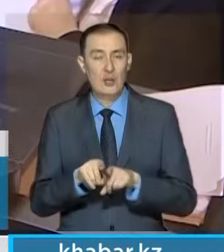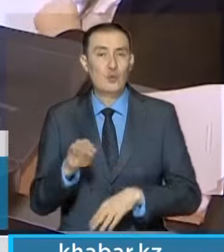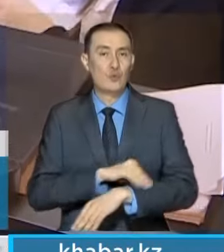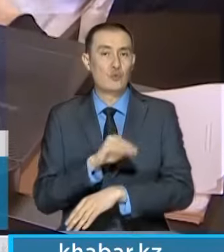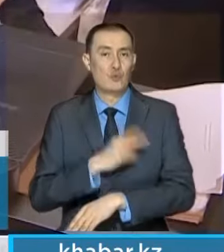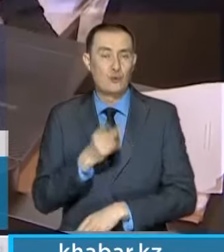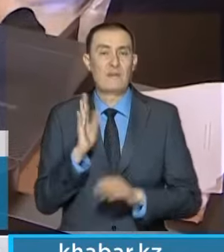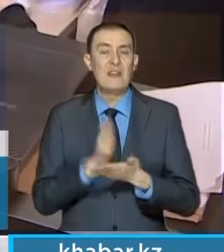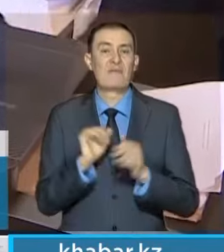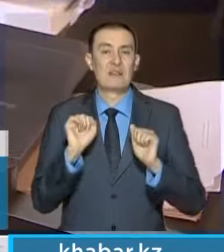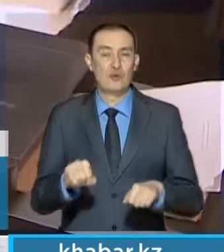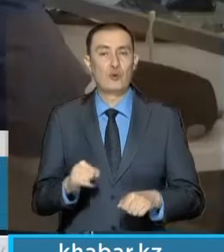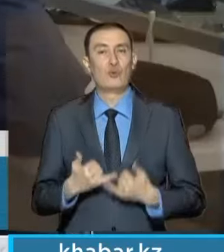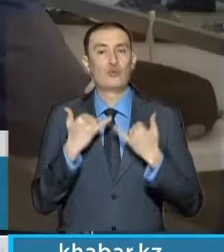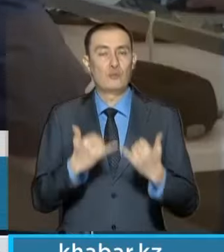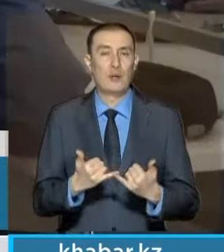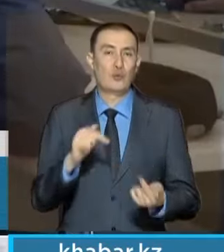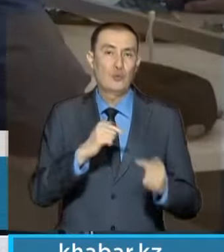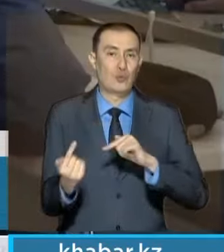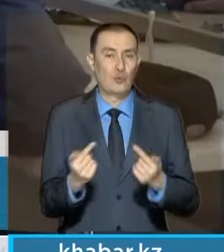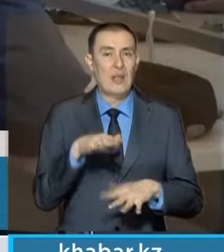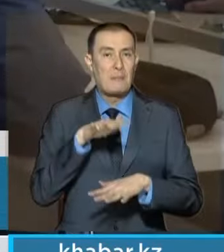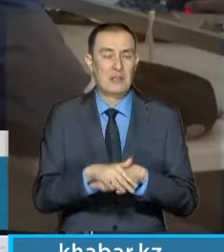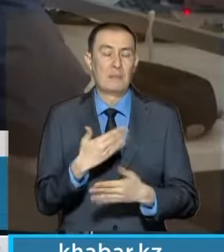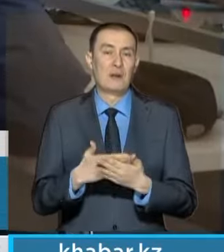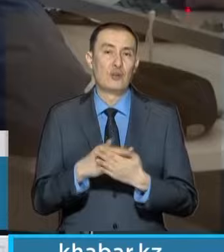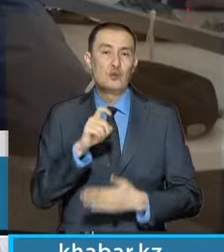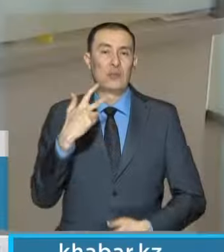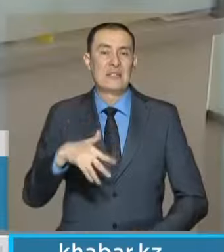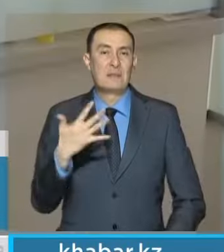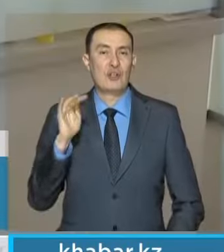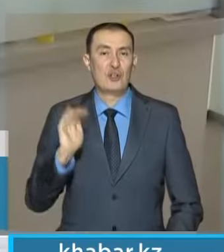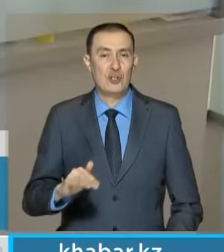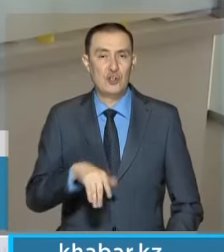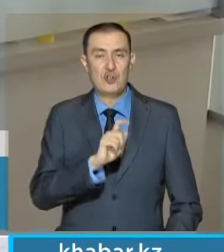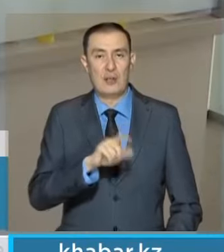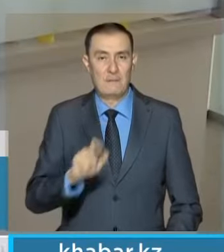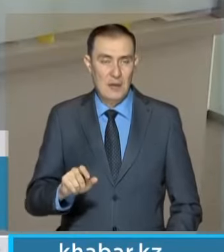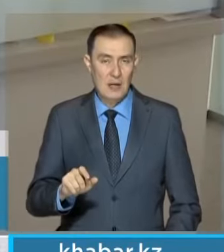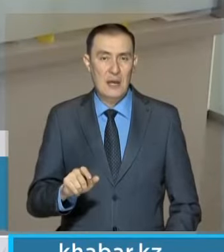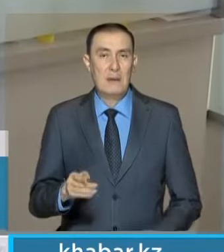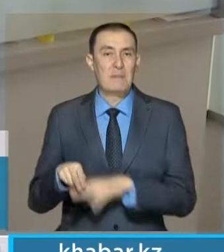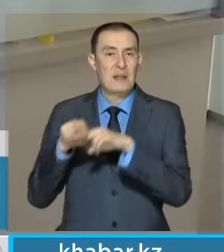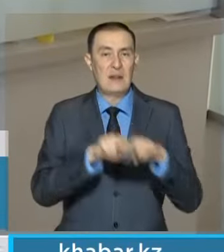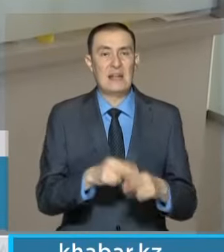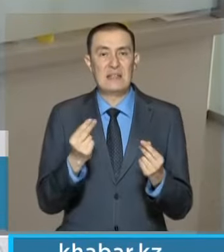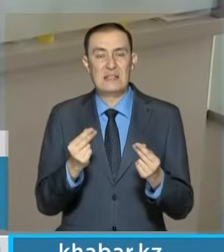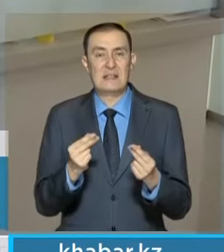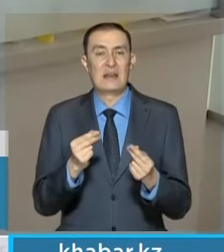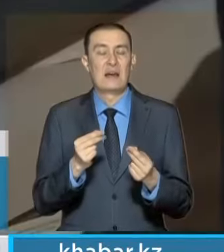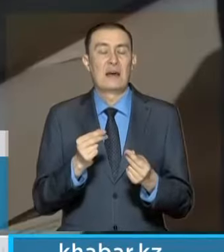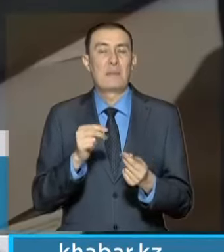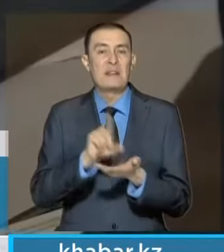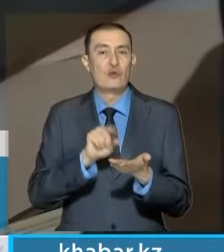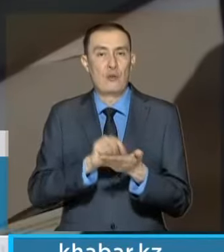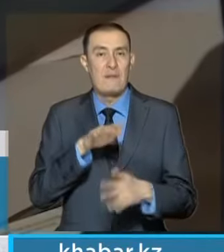супругов появится возможность уступать друг другу депозиты. Отмечу, порядка 135 тысяч казахстанцев перевели средства из